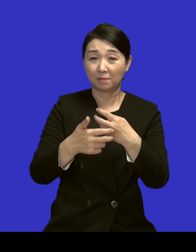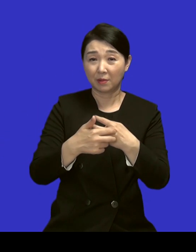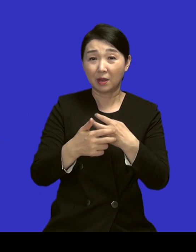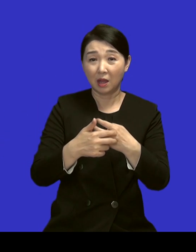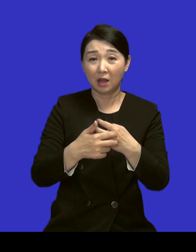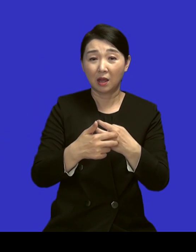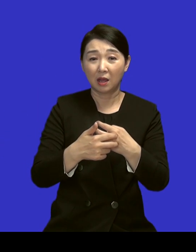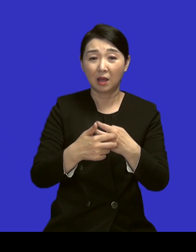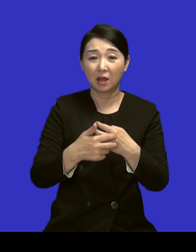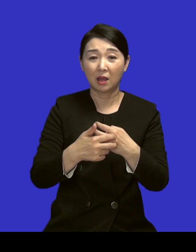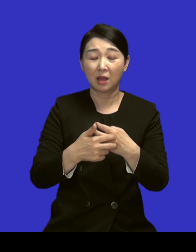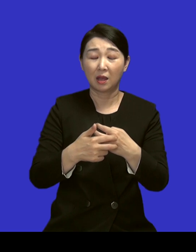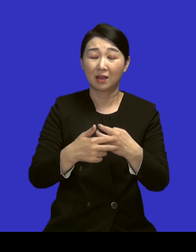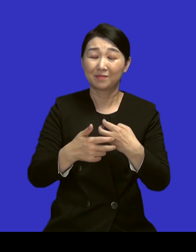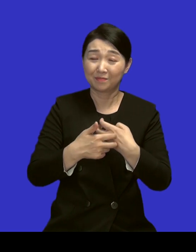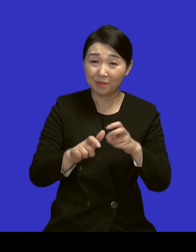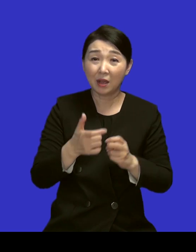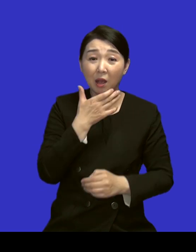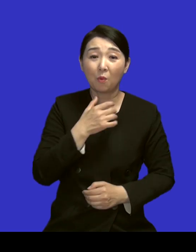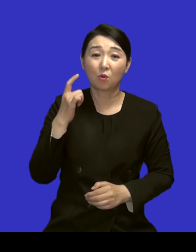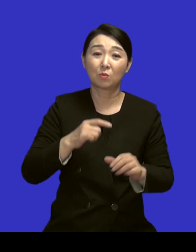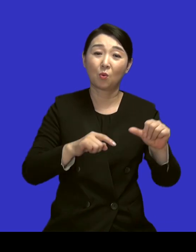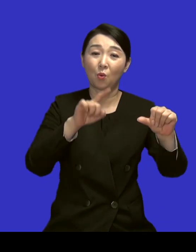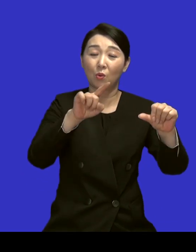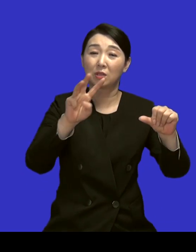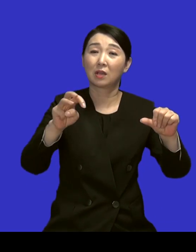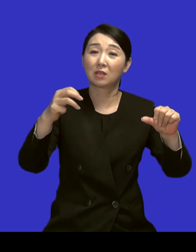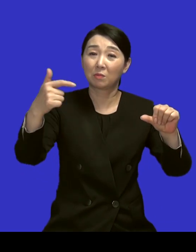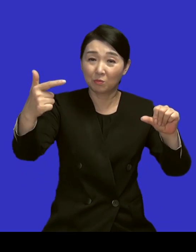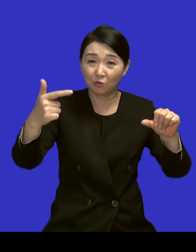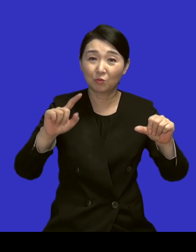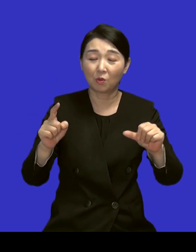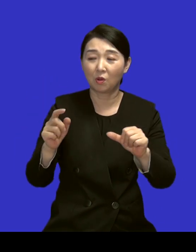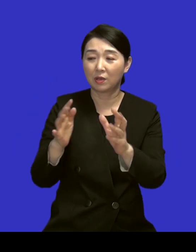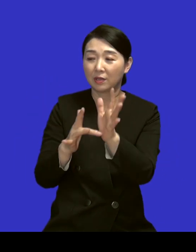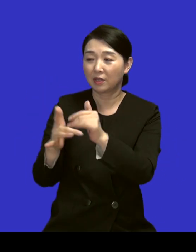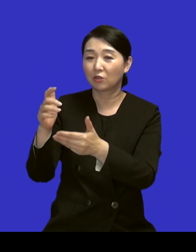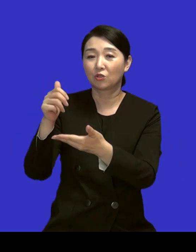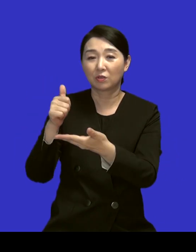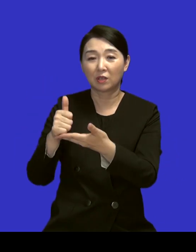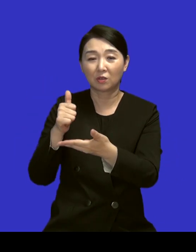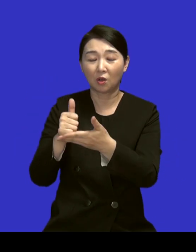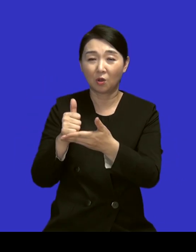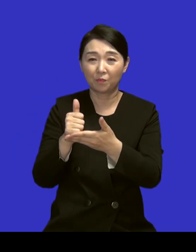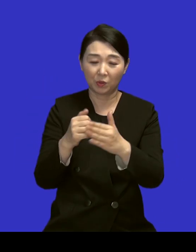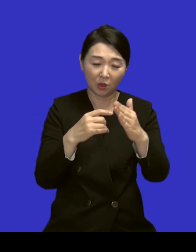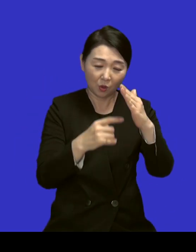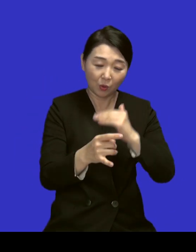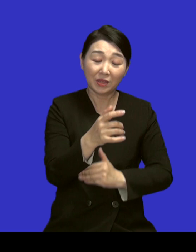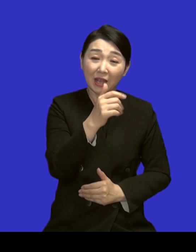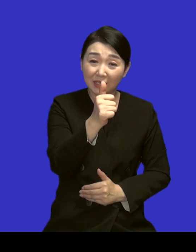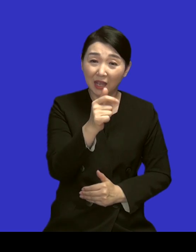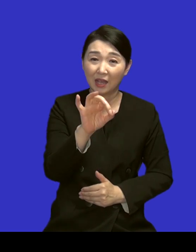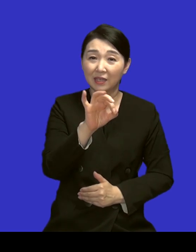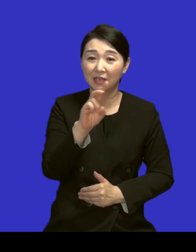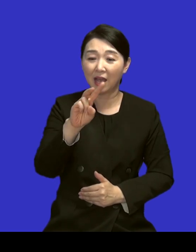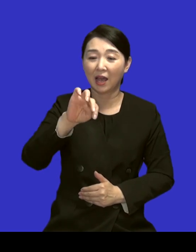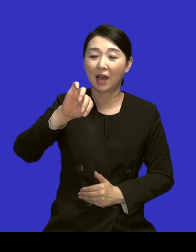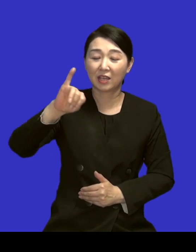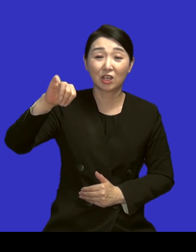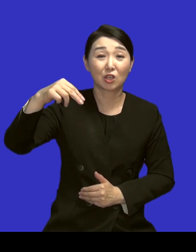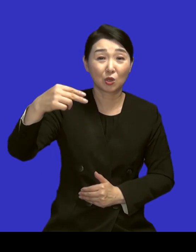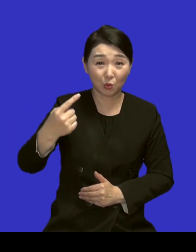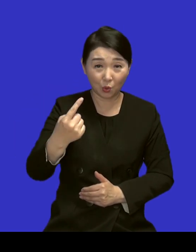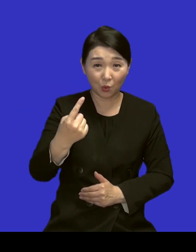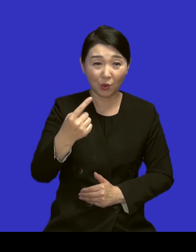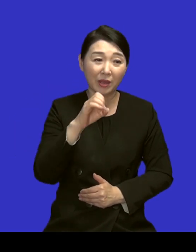말씀에 예수님께서 회당장 야이로에게 딸이 죽어간다는 현실 앞에 무너져버린 회당장